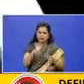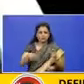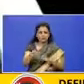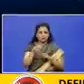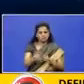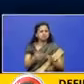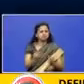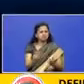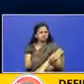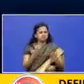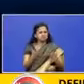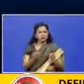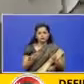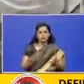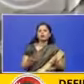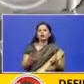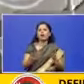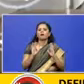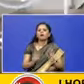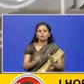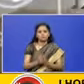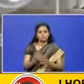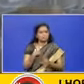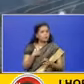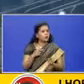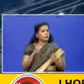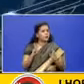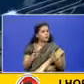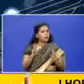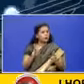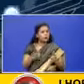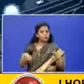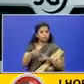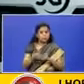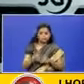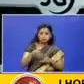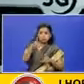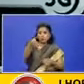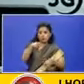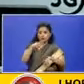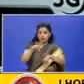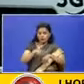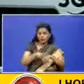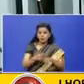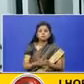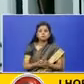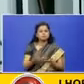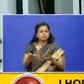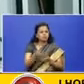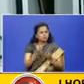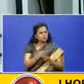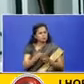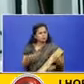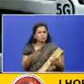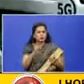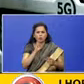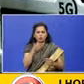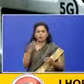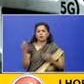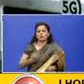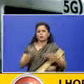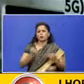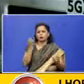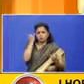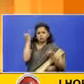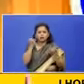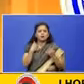एक शानदार शुरुआत है। मुझे आशा है कि आने वाले समय में इस तरह के कई और प्रयास